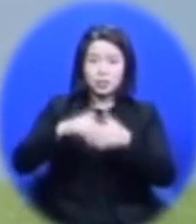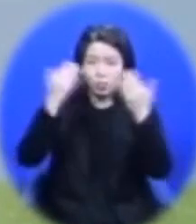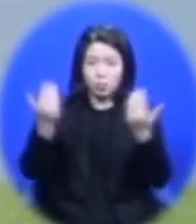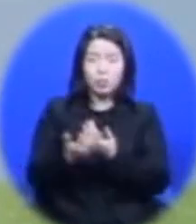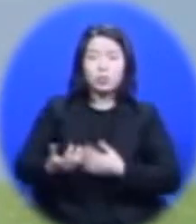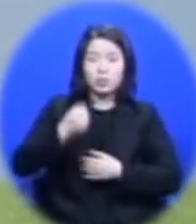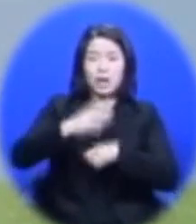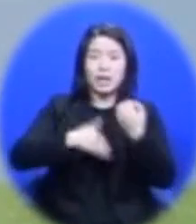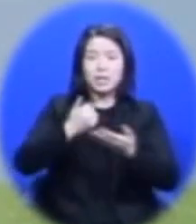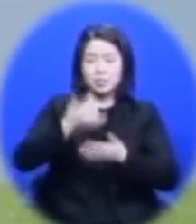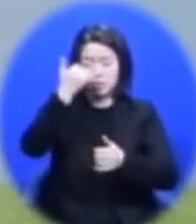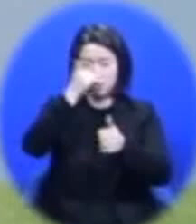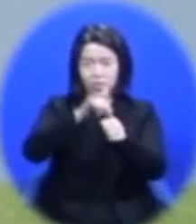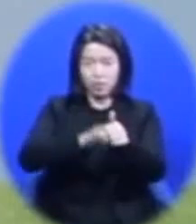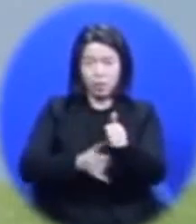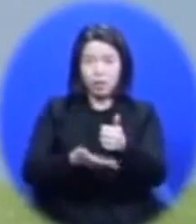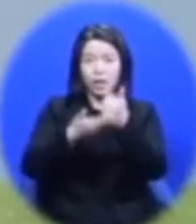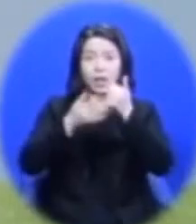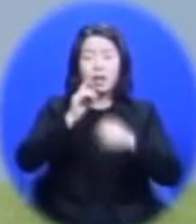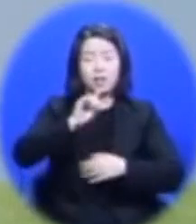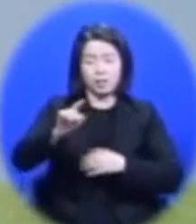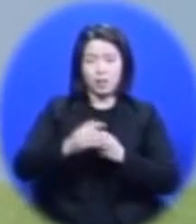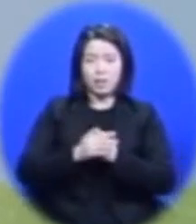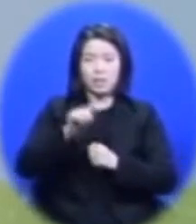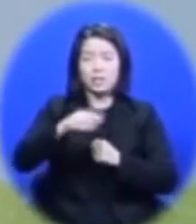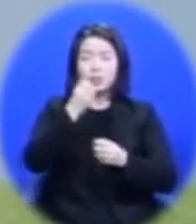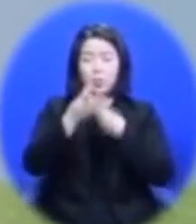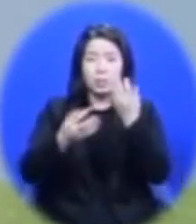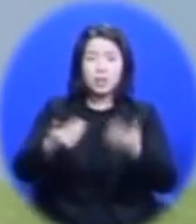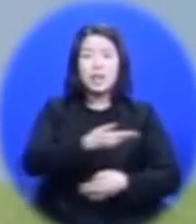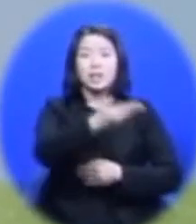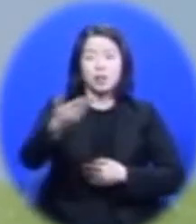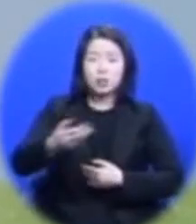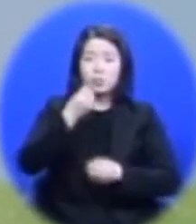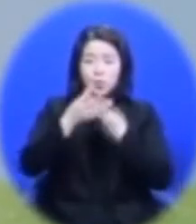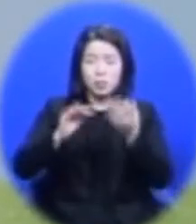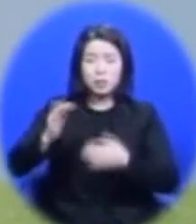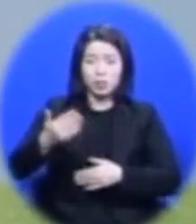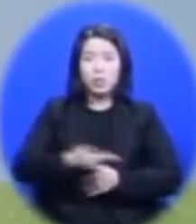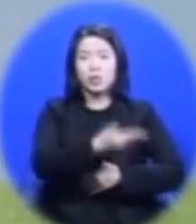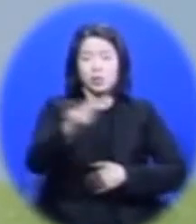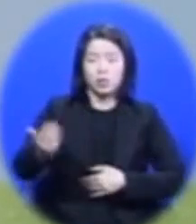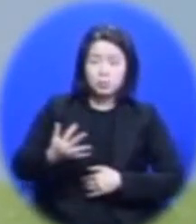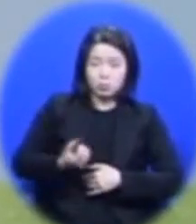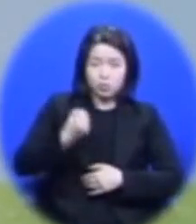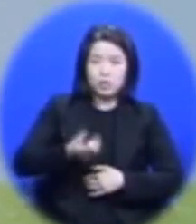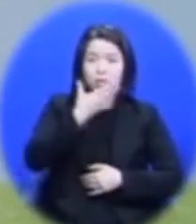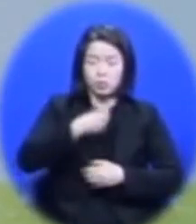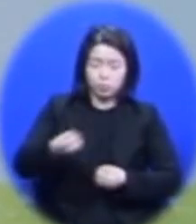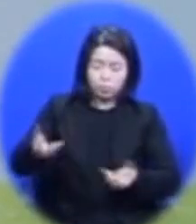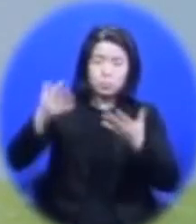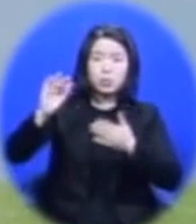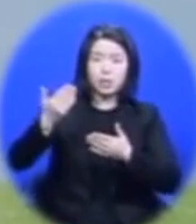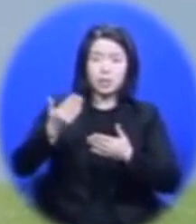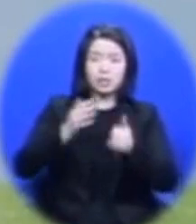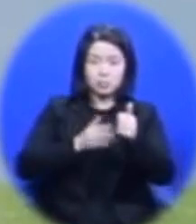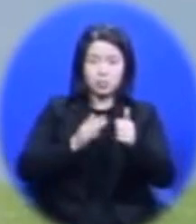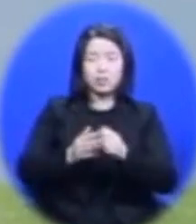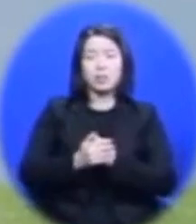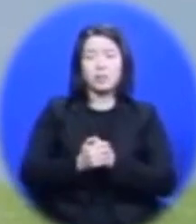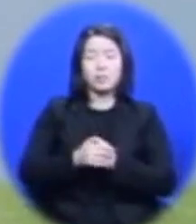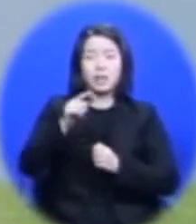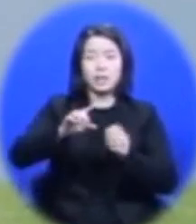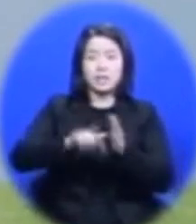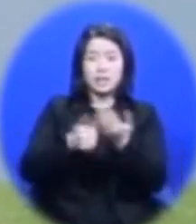경외하여라. 이 고백이 여러분의 고백이 되고 여러분이 누리는 축복이 되기를 축원합니다. 이 시간에 우리